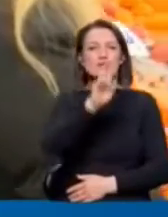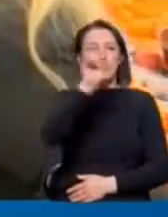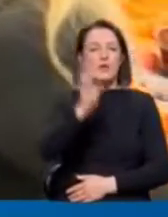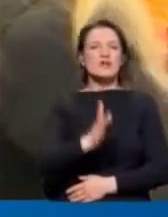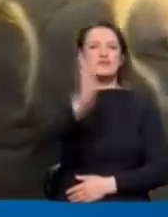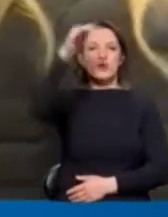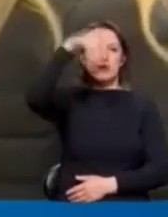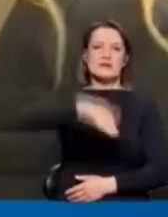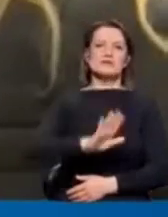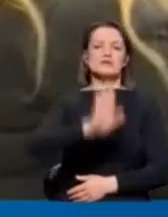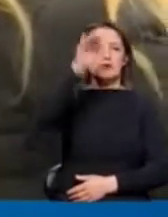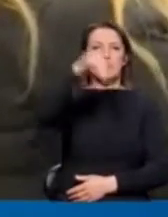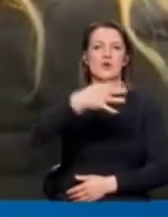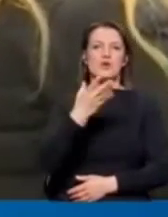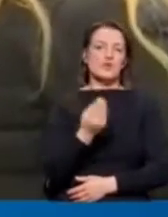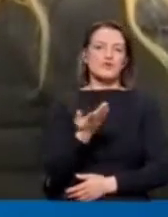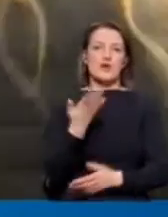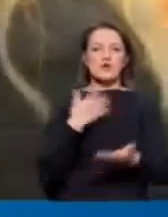Dolar